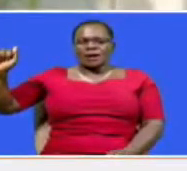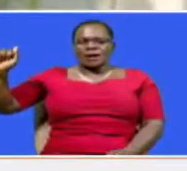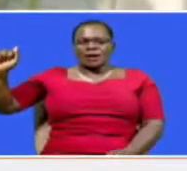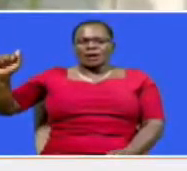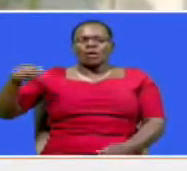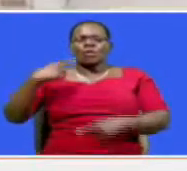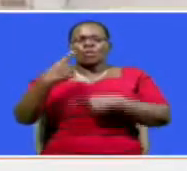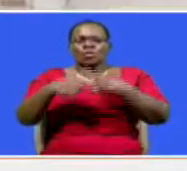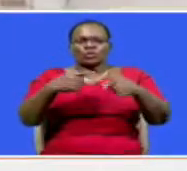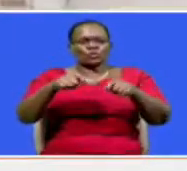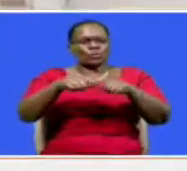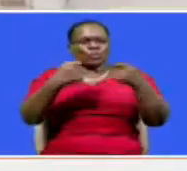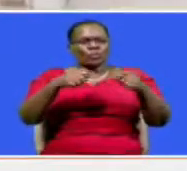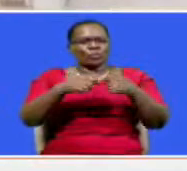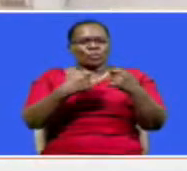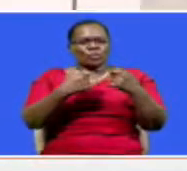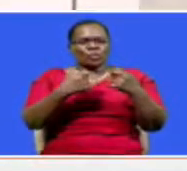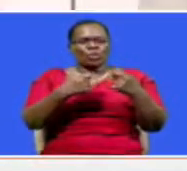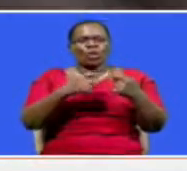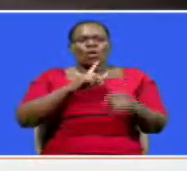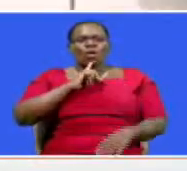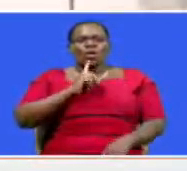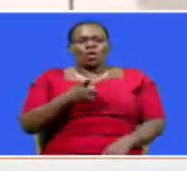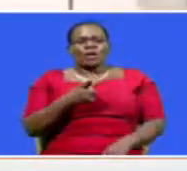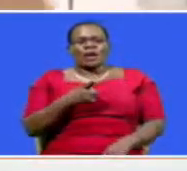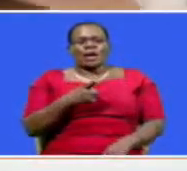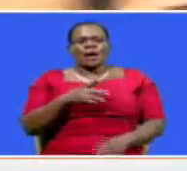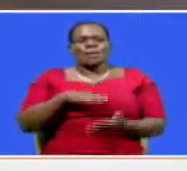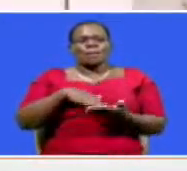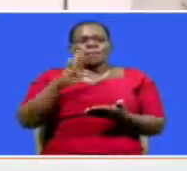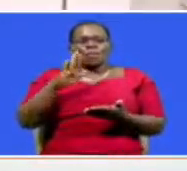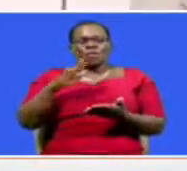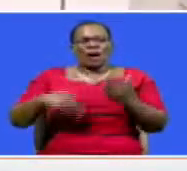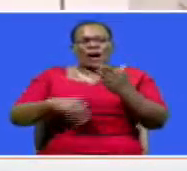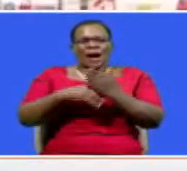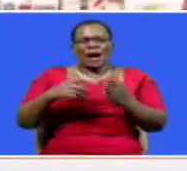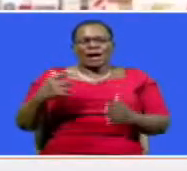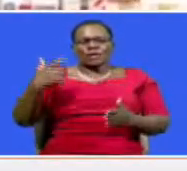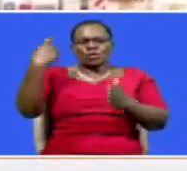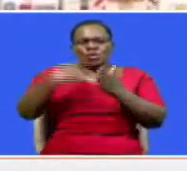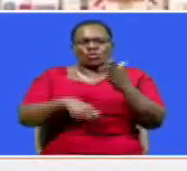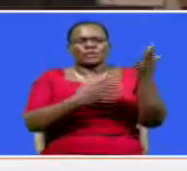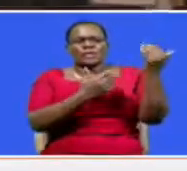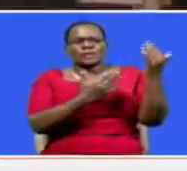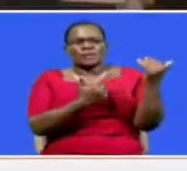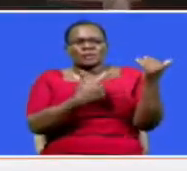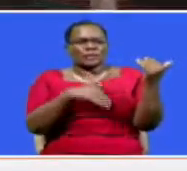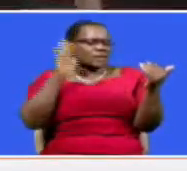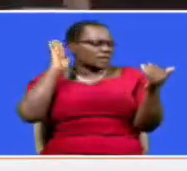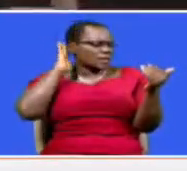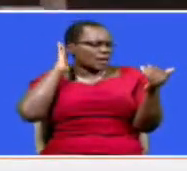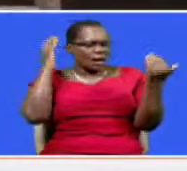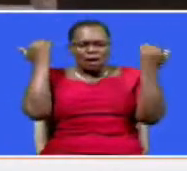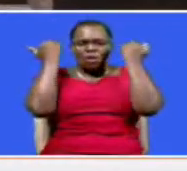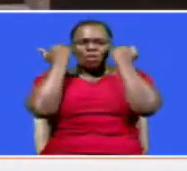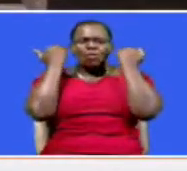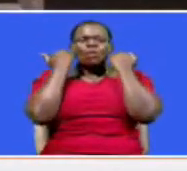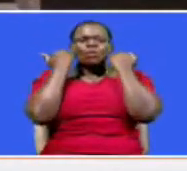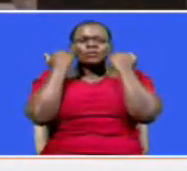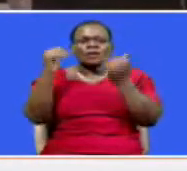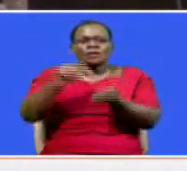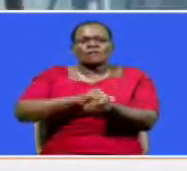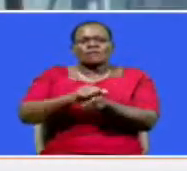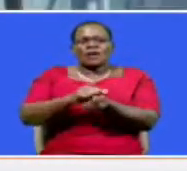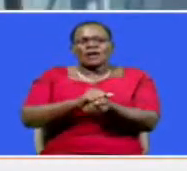bado inaendelea kukiuka agizo la mahakama. Ongezeko la bei na mamlaka ya EPRA linatarajiwa kusikilizwa mahakamani siku ya